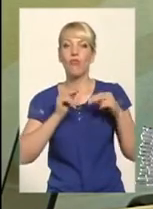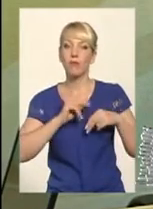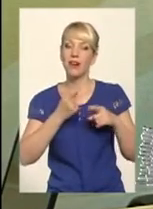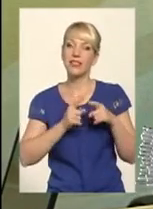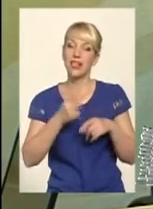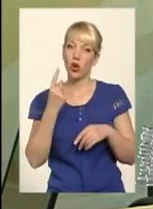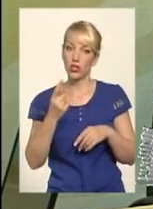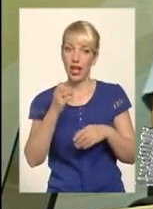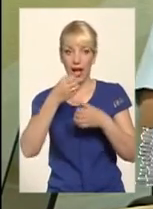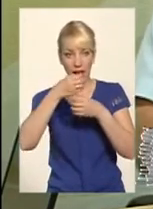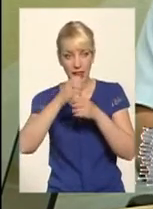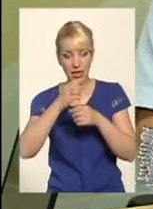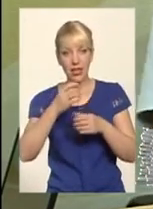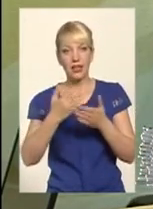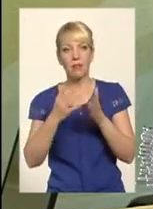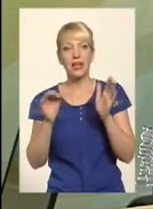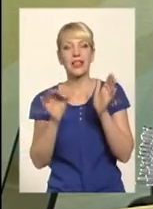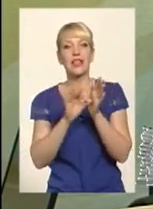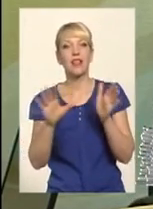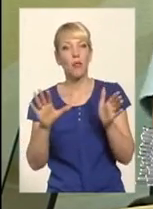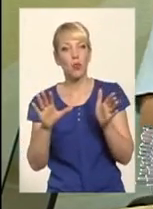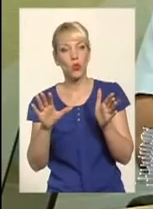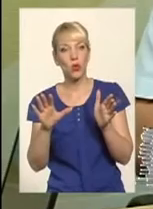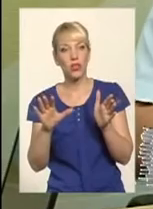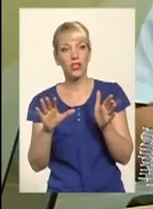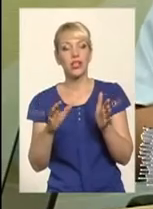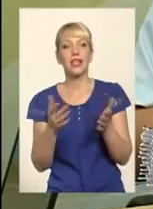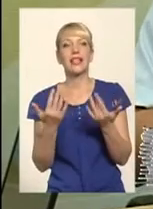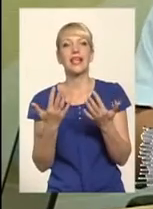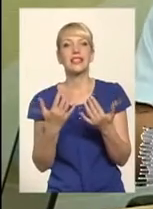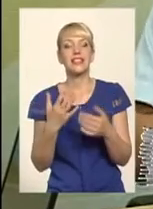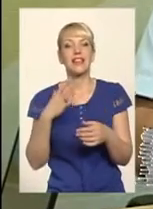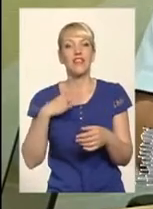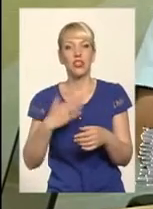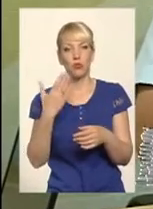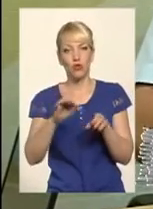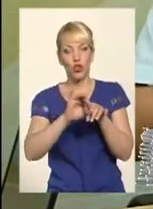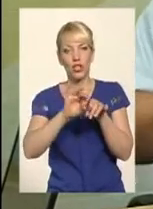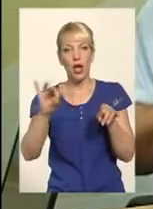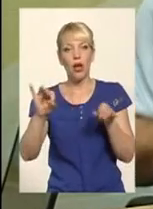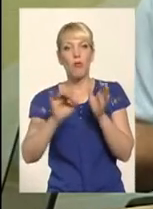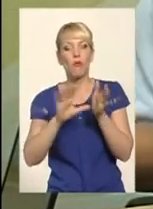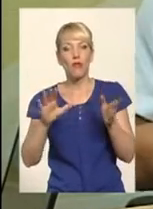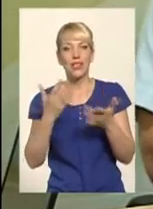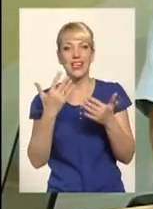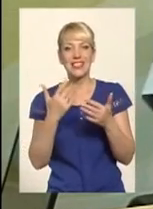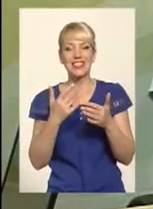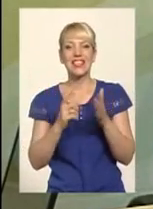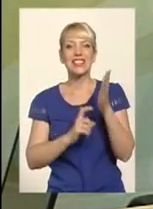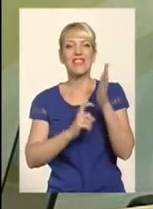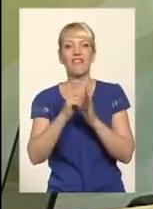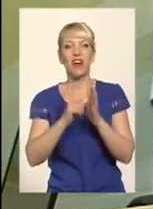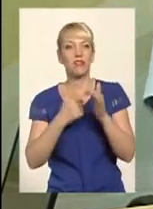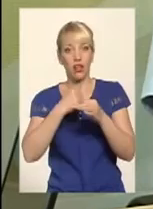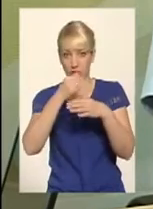а лабораторні заміри, напруги – це теж дуже важливо. Наскільки витримують твої провода, наскільки зварювальний агрегат. Я не